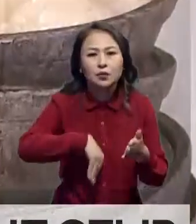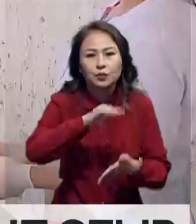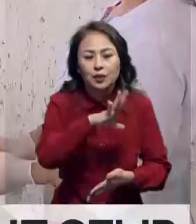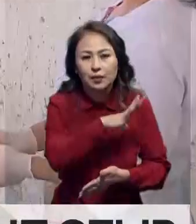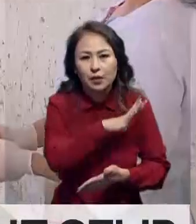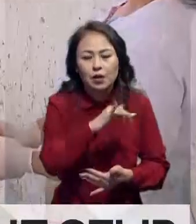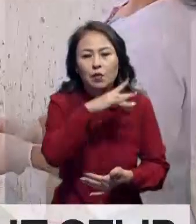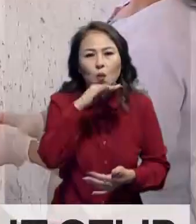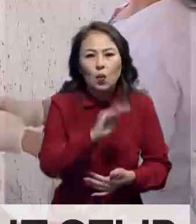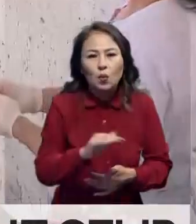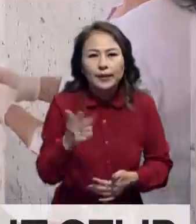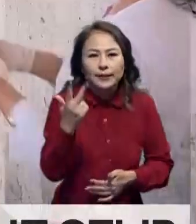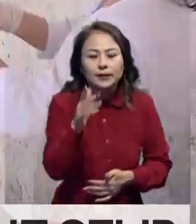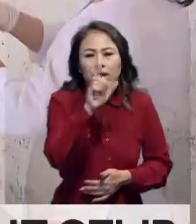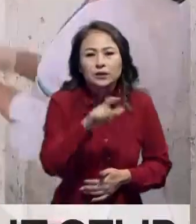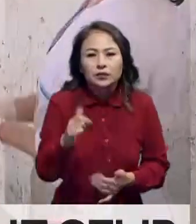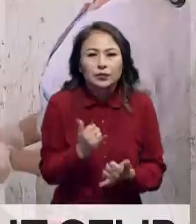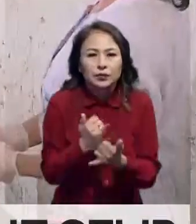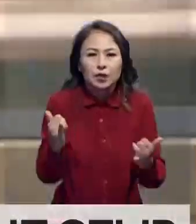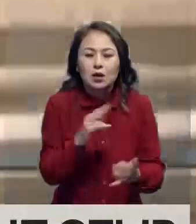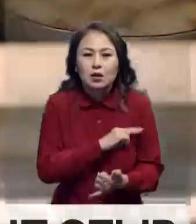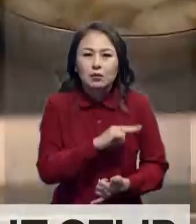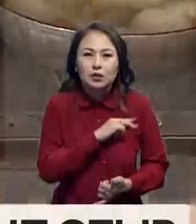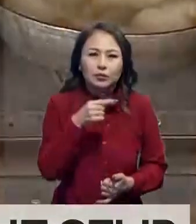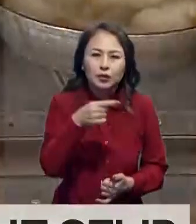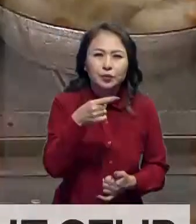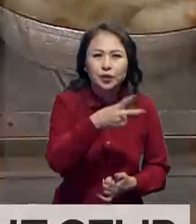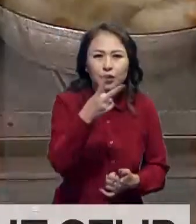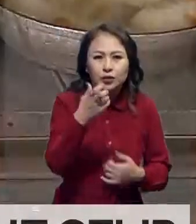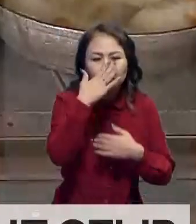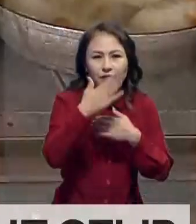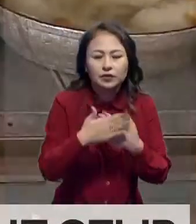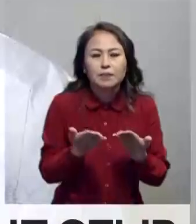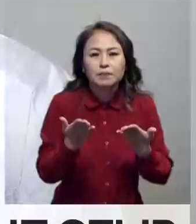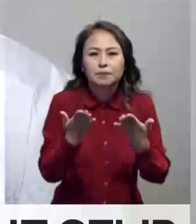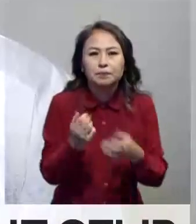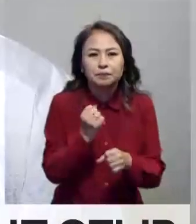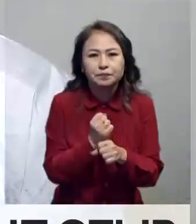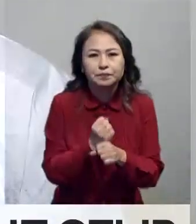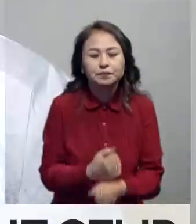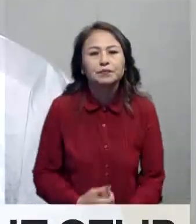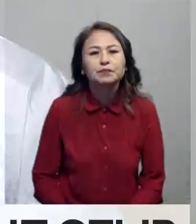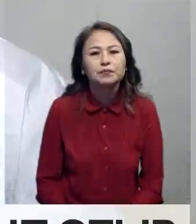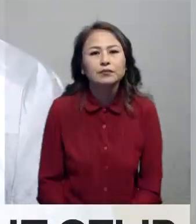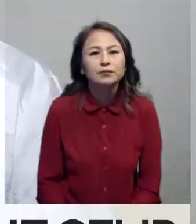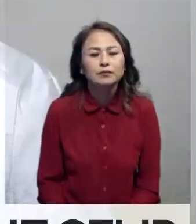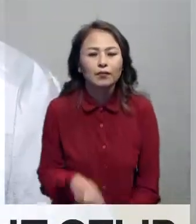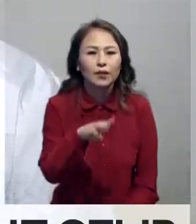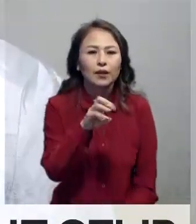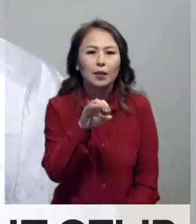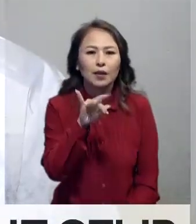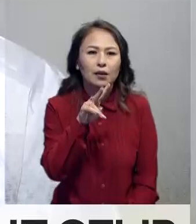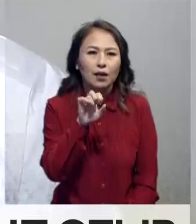балалы ана қазір 3 адамды жұмыспен қамтып отыр. Күніне 1000-1200-ге дейін таба нан пісіреді екен. Осы Темірланның орталықтағы